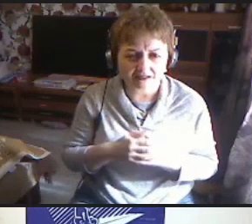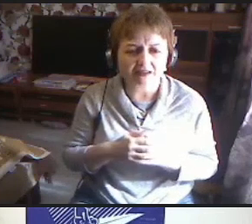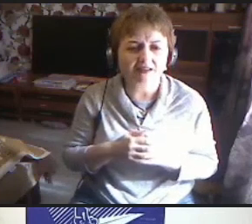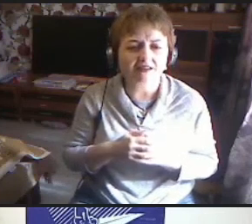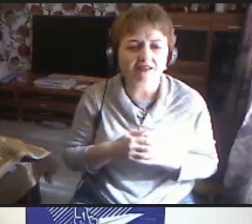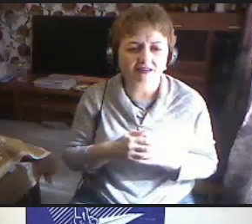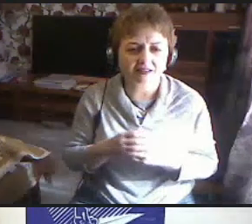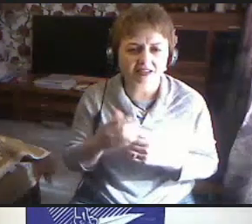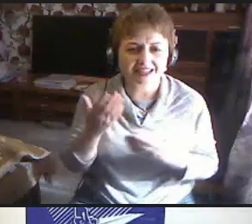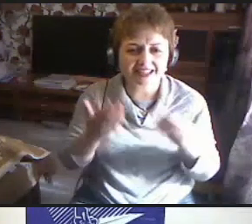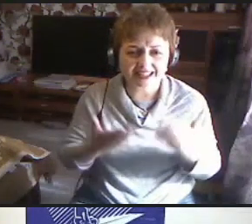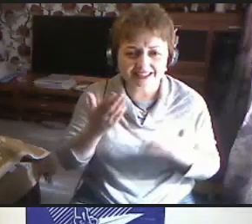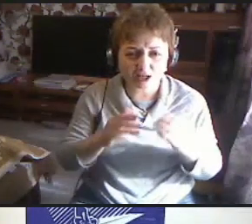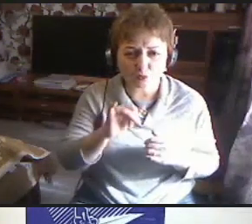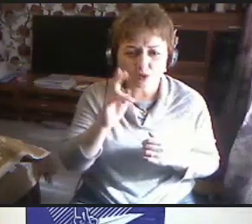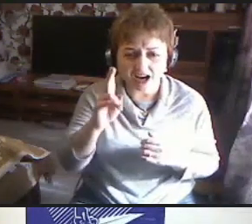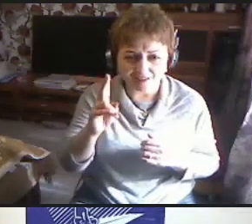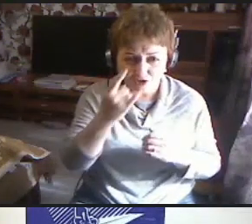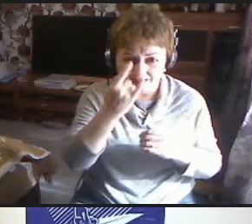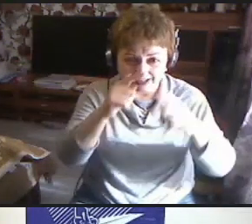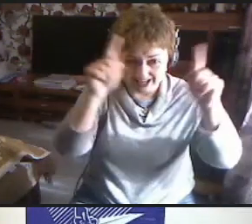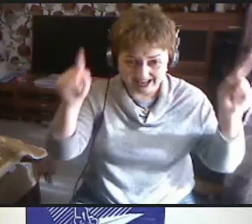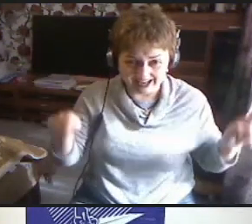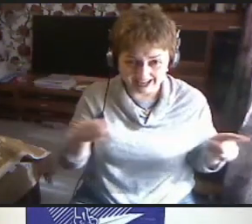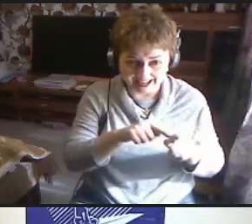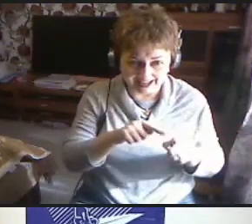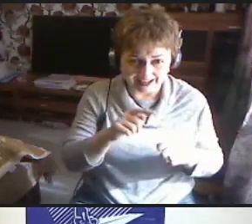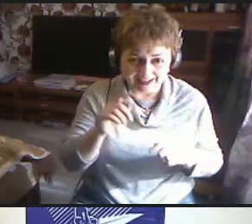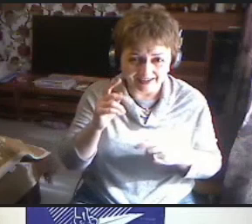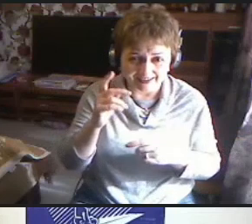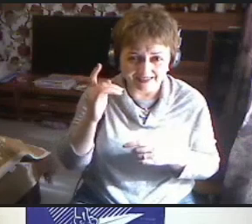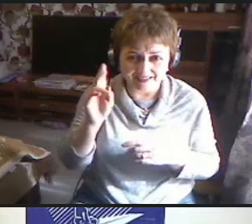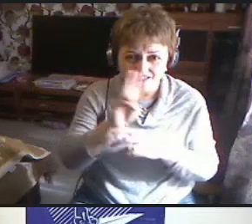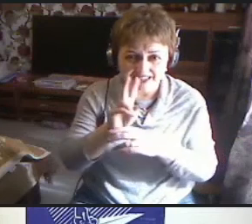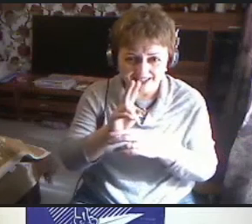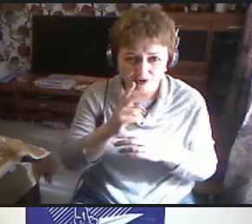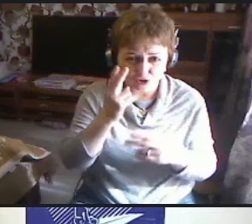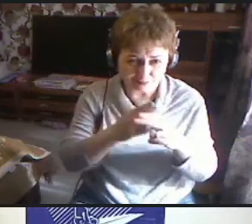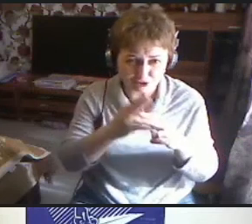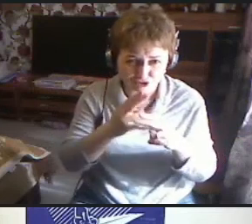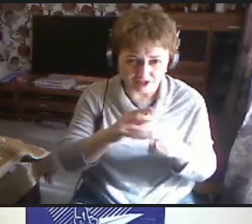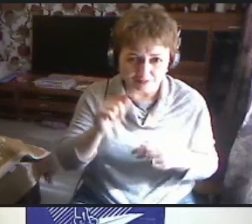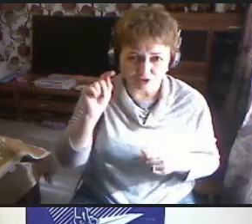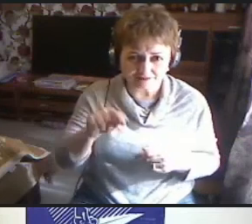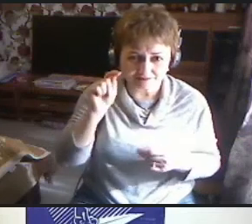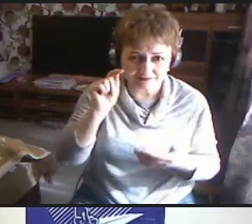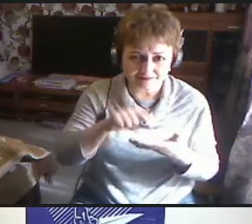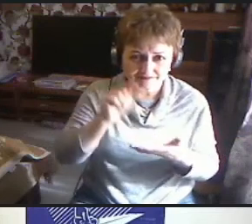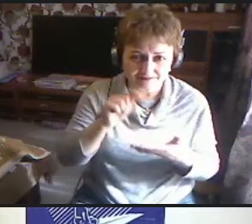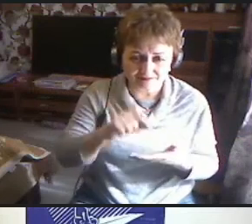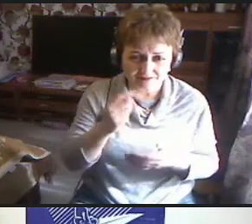Хорошо. Если у кого-то на экране видео окошко мешает видеть презентацию, может двойным щелчком там